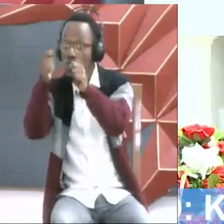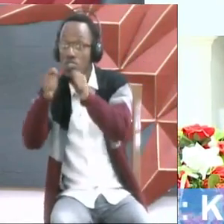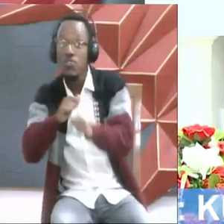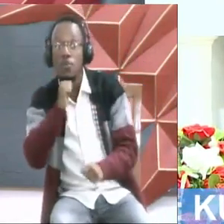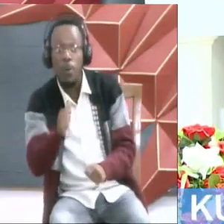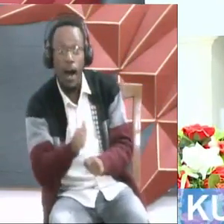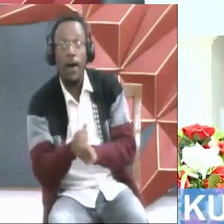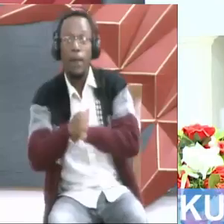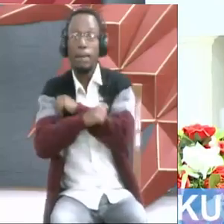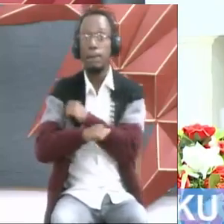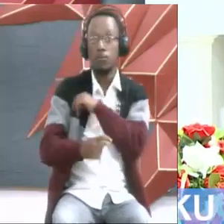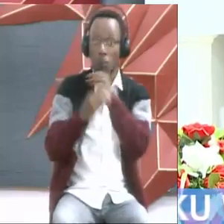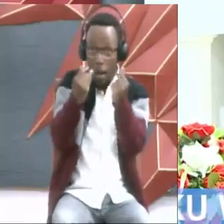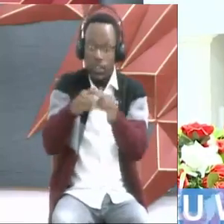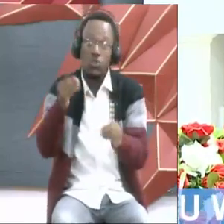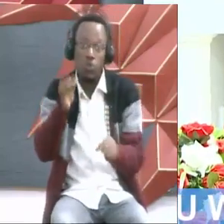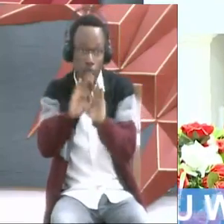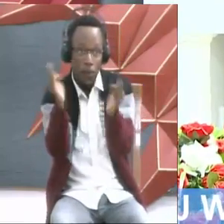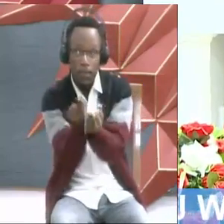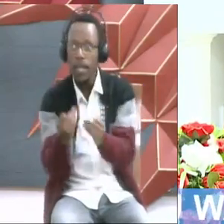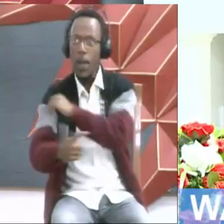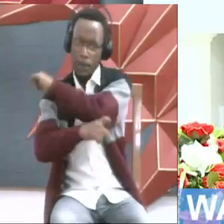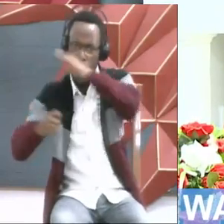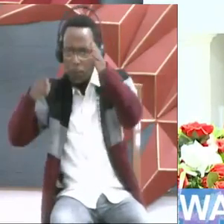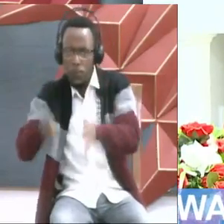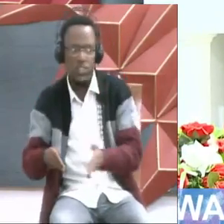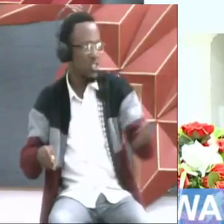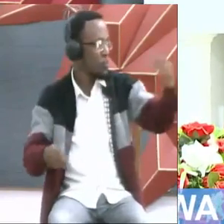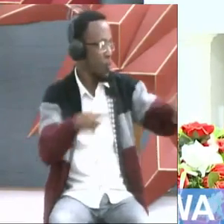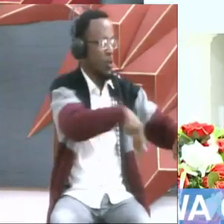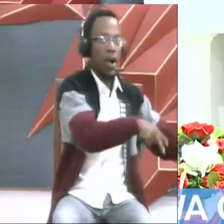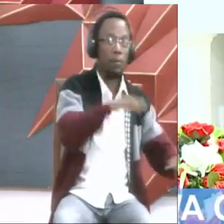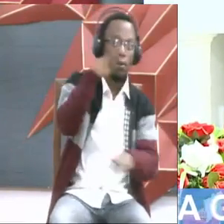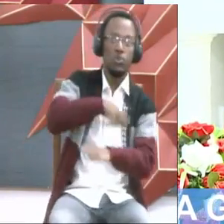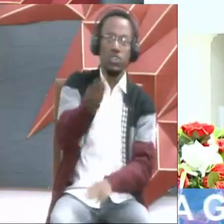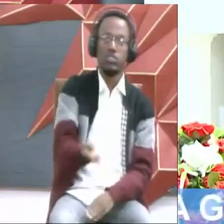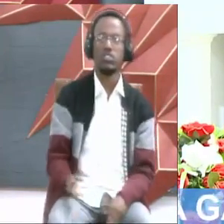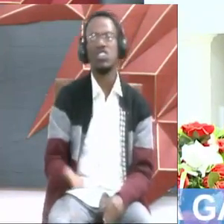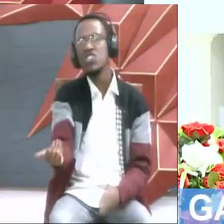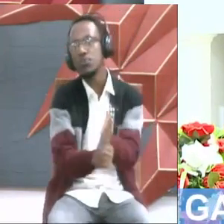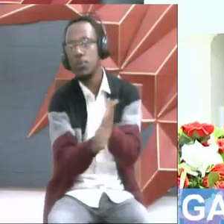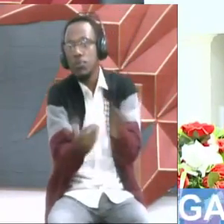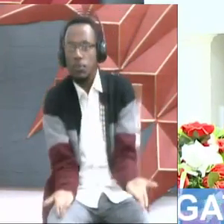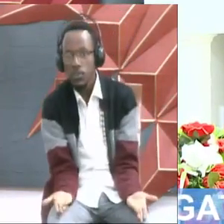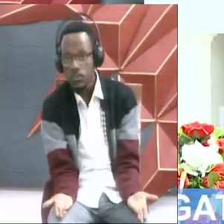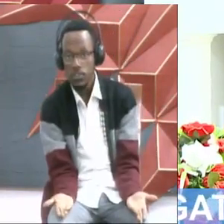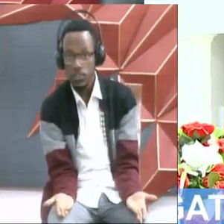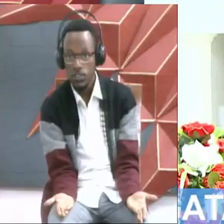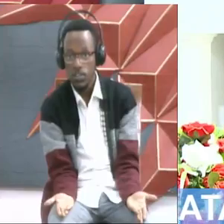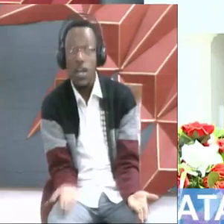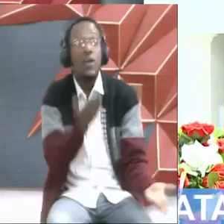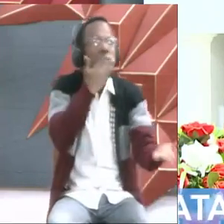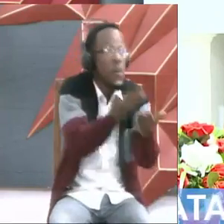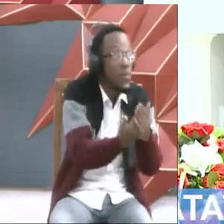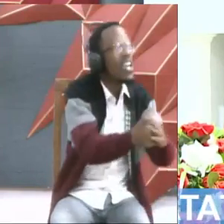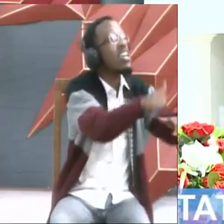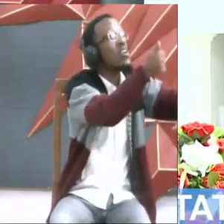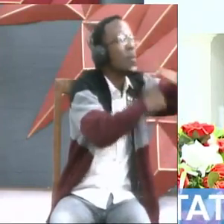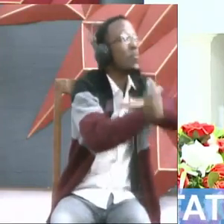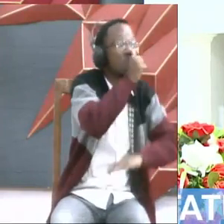nabibe ibitoke ariko ntubona ko muzaba mwamuteje porobere ahubwo ntakabimenye